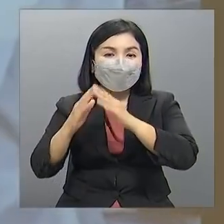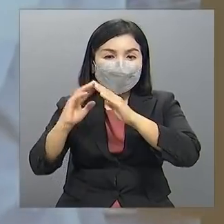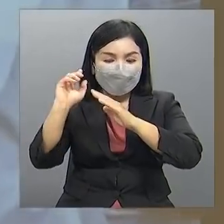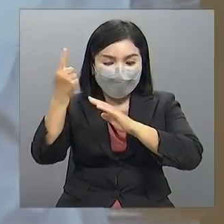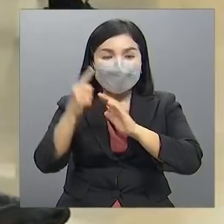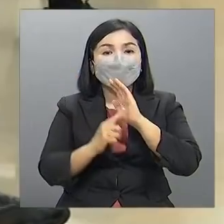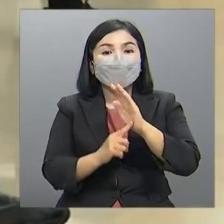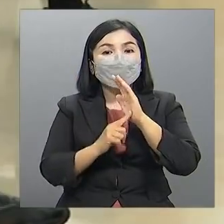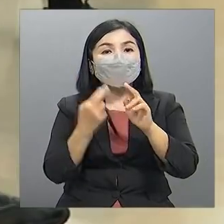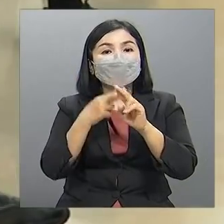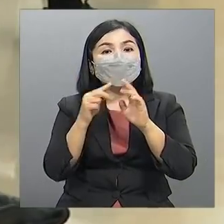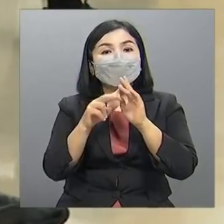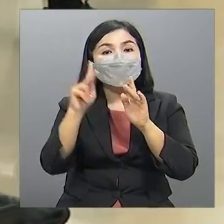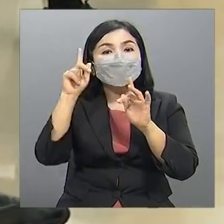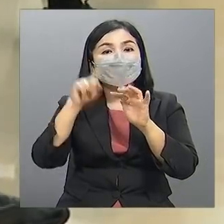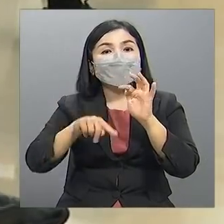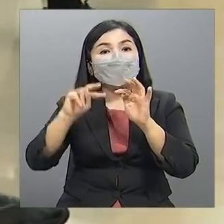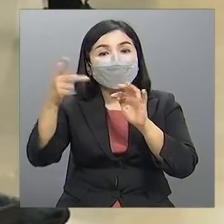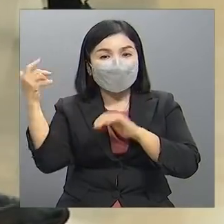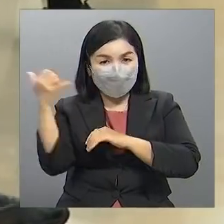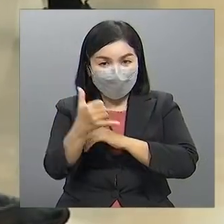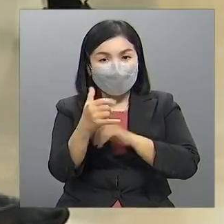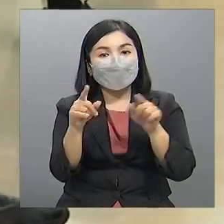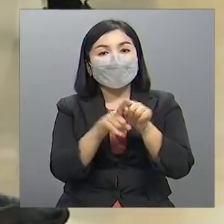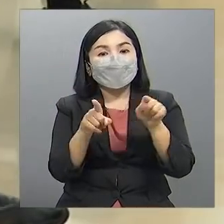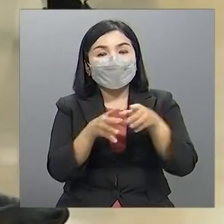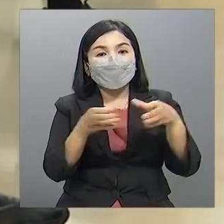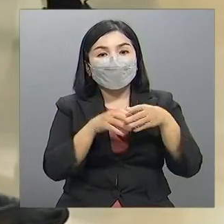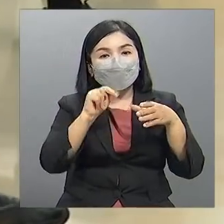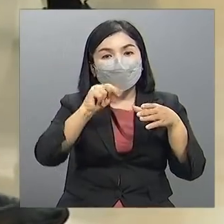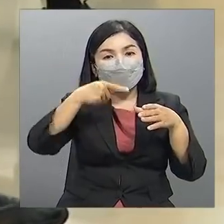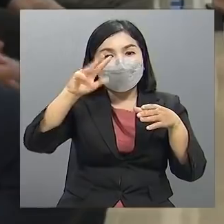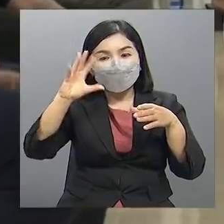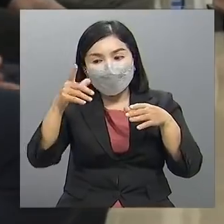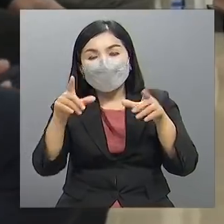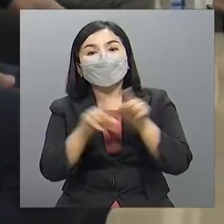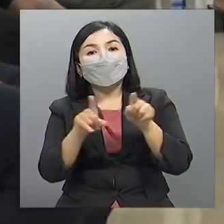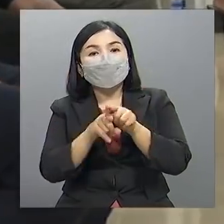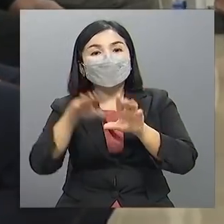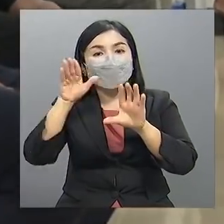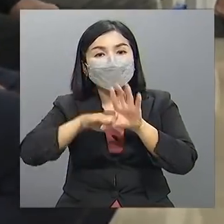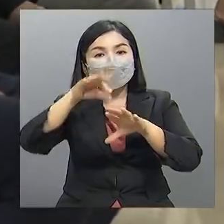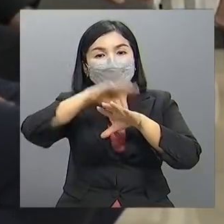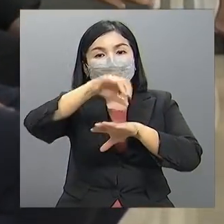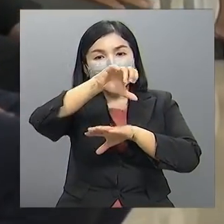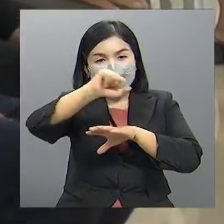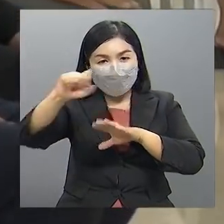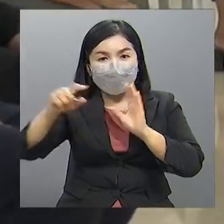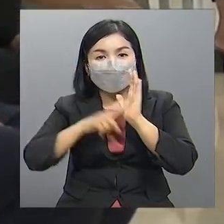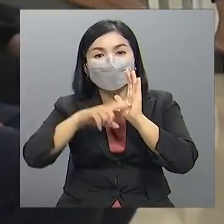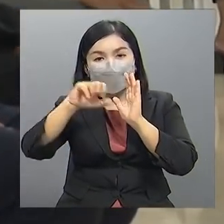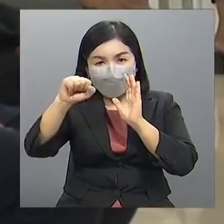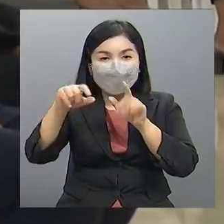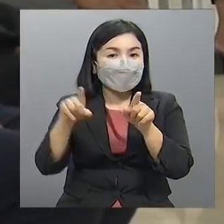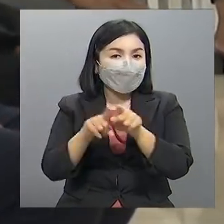นะคะเมธีอมรวุฒิกุลนะคะอดีตแนวร่วมนปช.ร่วมในฐานะว่าที่ผู้สมัครส.ส.จังหวัดสมุทรปราการเขต8เป็นเขต